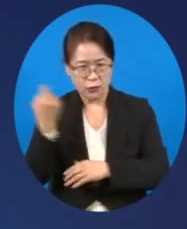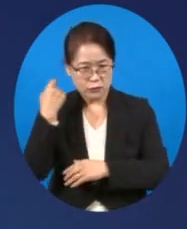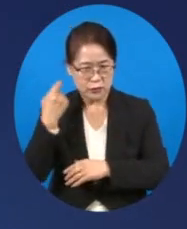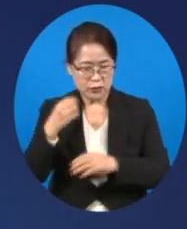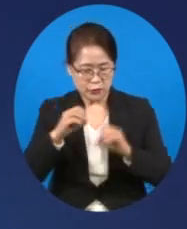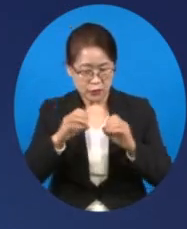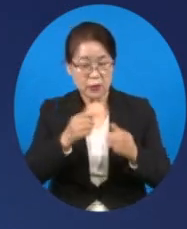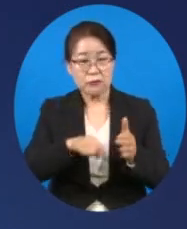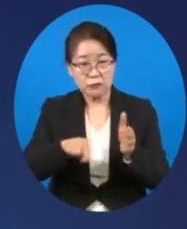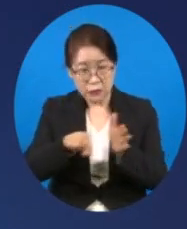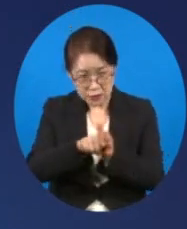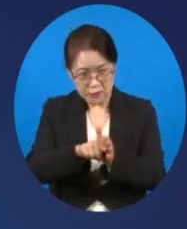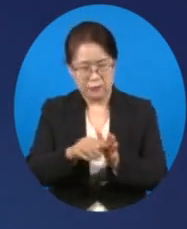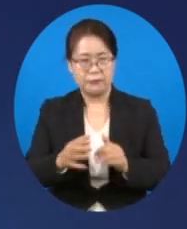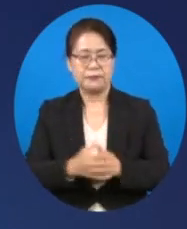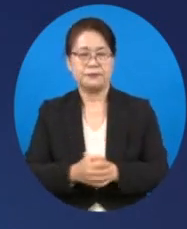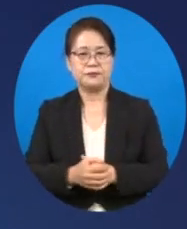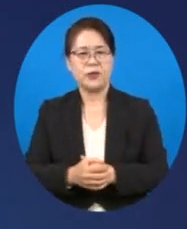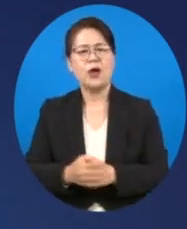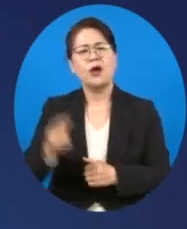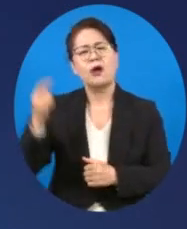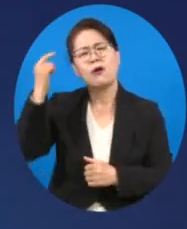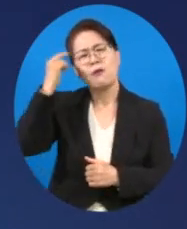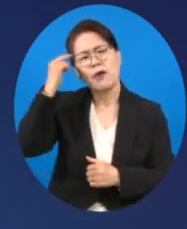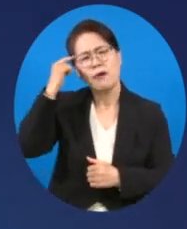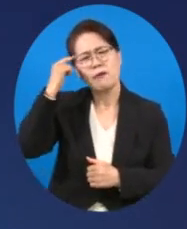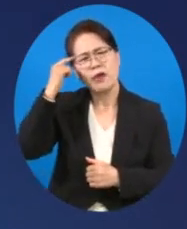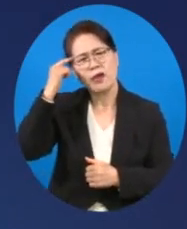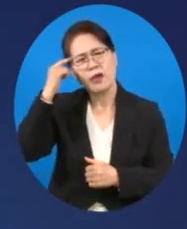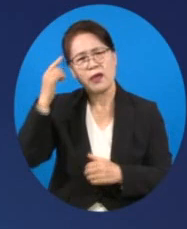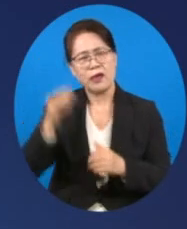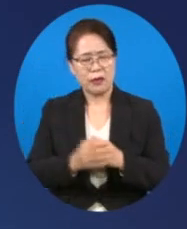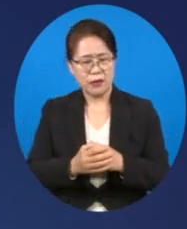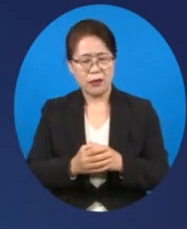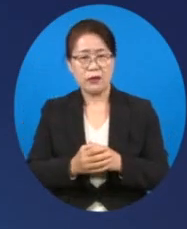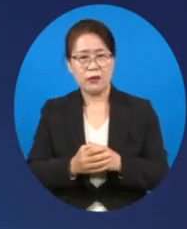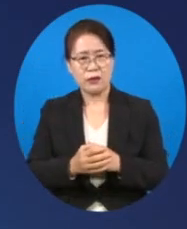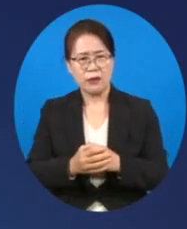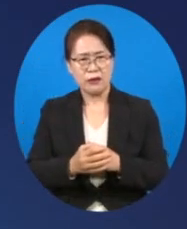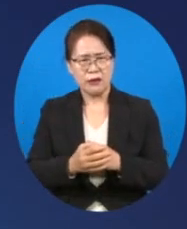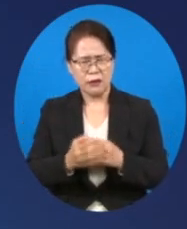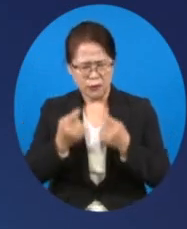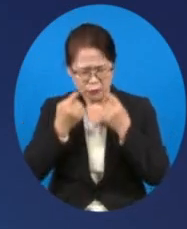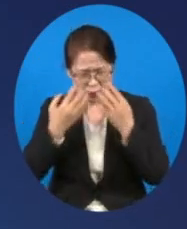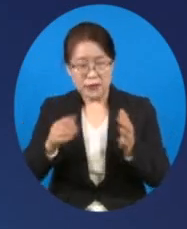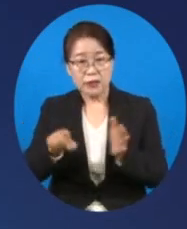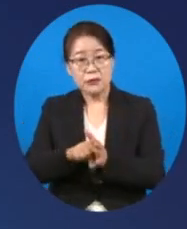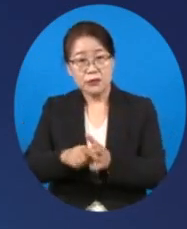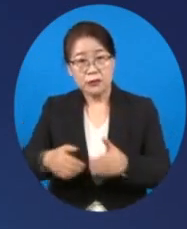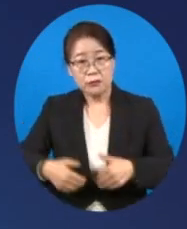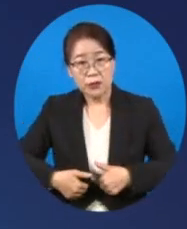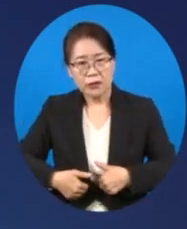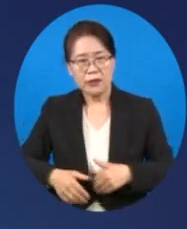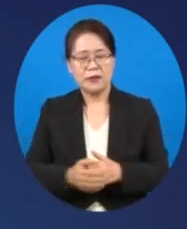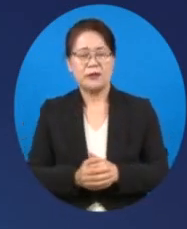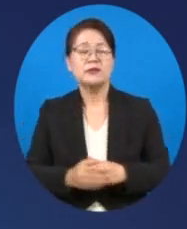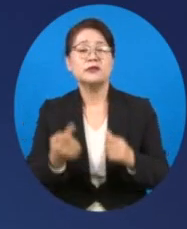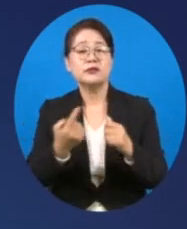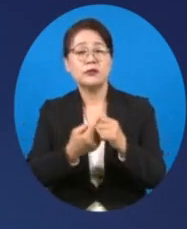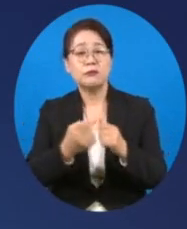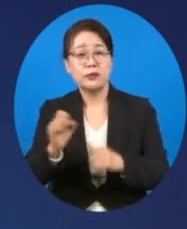그러면 왜 우리는 부활의 확신을 가지고 나가야 합니까 아니 우리는 왜 부활의 확신을 가져야 될까요 그 첫